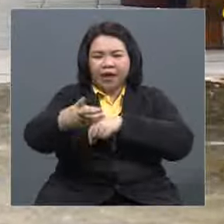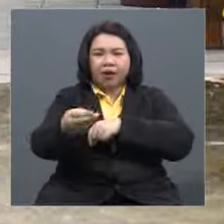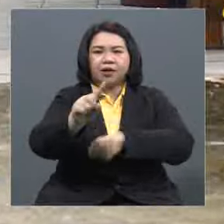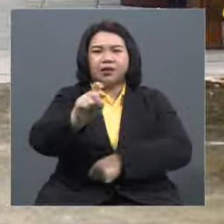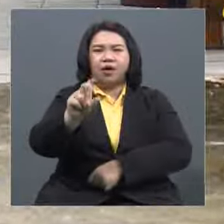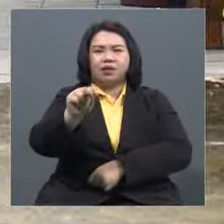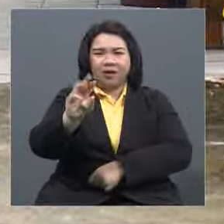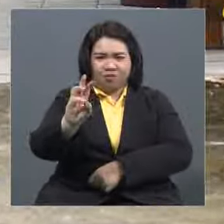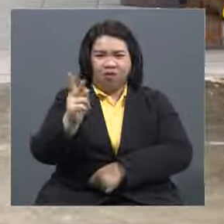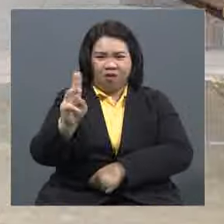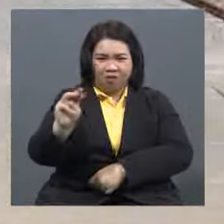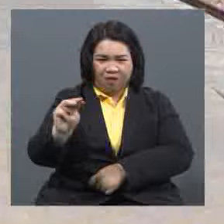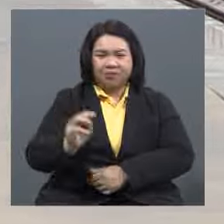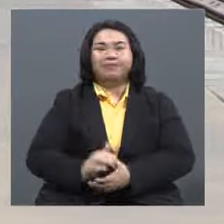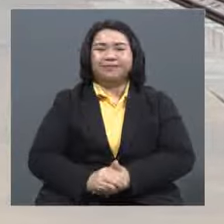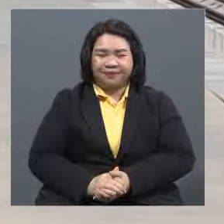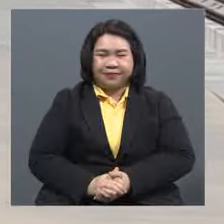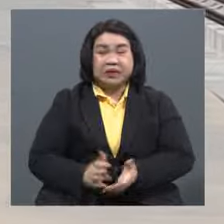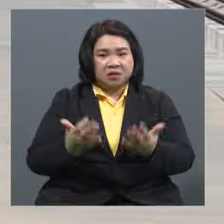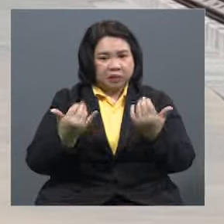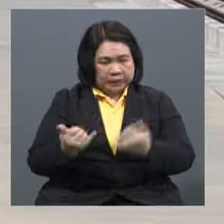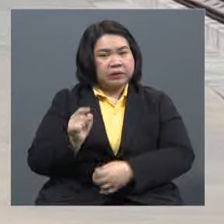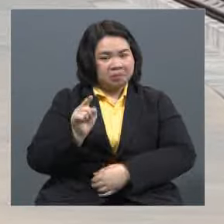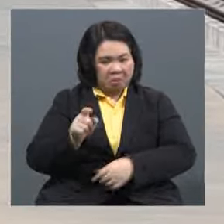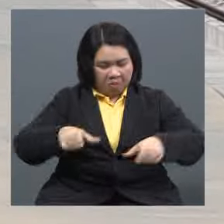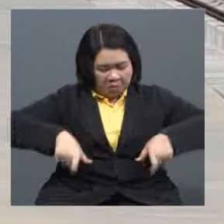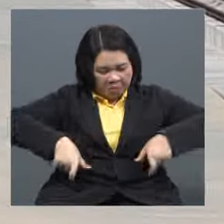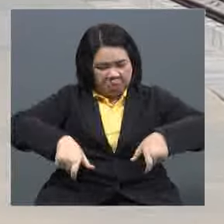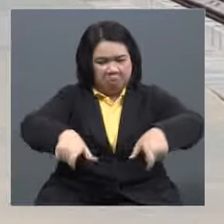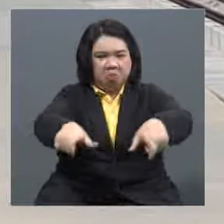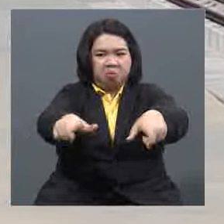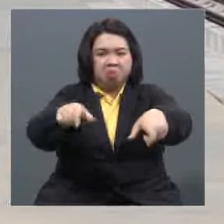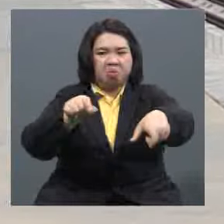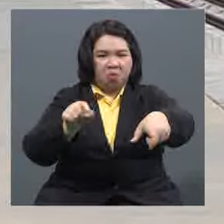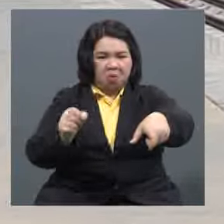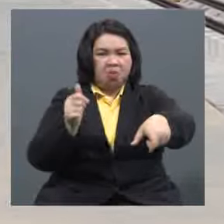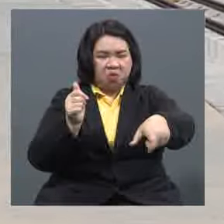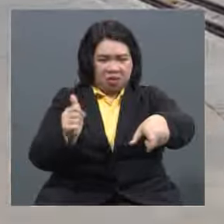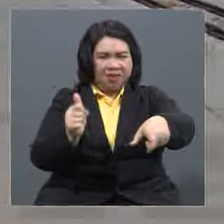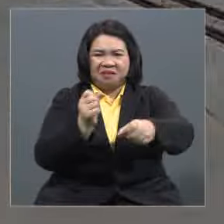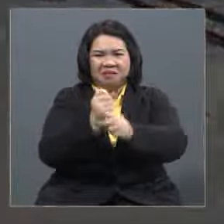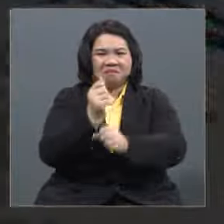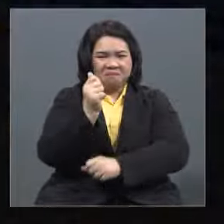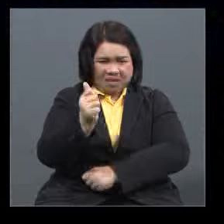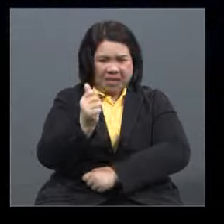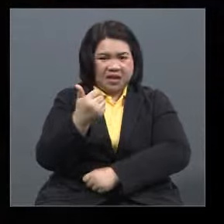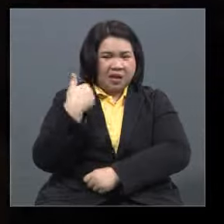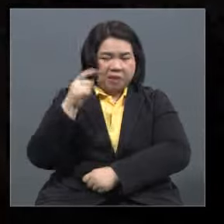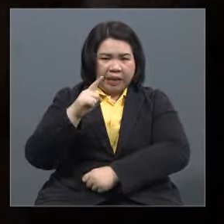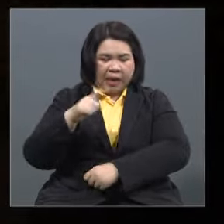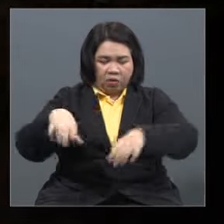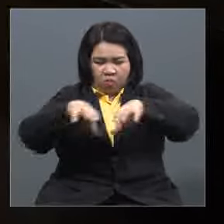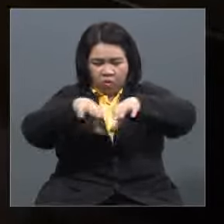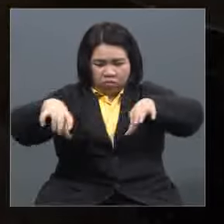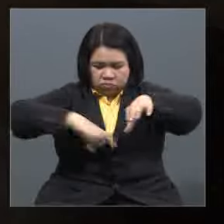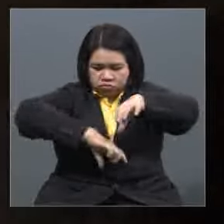136กลมขึ้นแท่นเป็นรถไฟทางคู่ที่มีโครงสร้างยกระดับสูงที่สุดและวิ่งลอดอุโมงค์